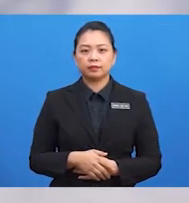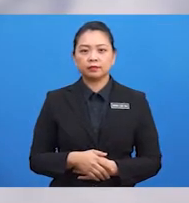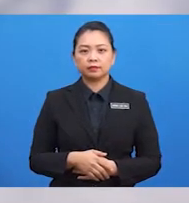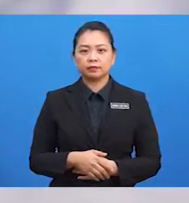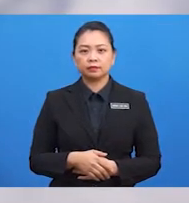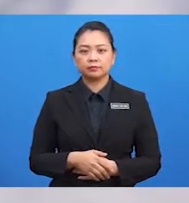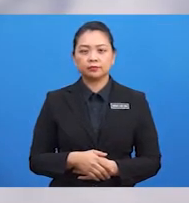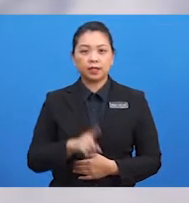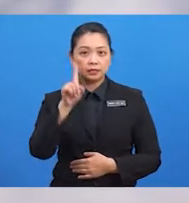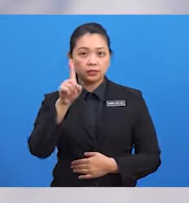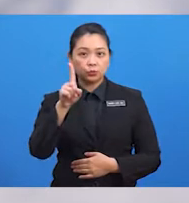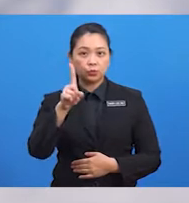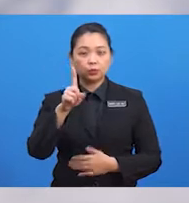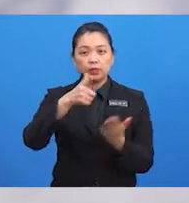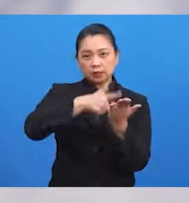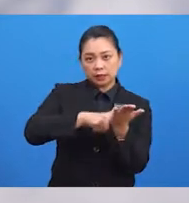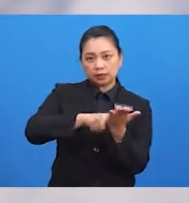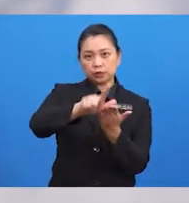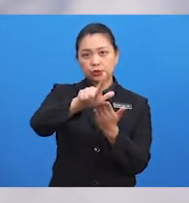MISAT-1 dilancarkan pada